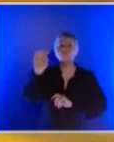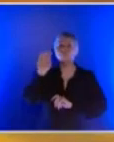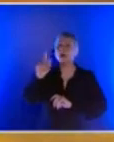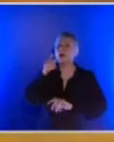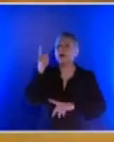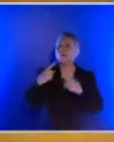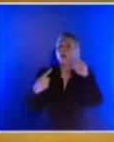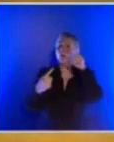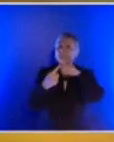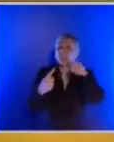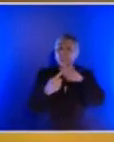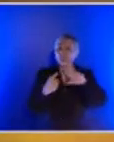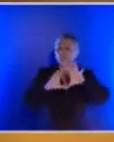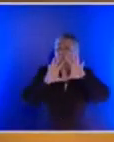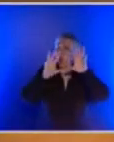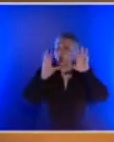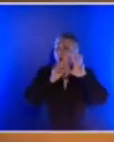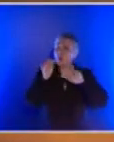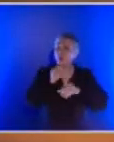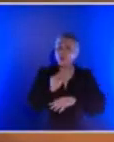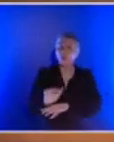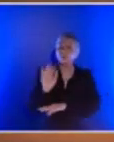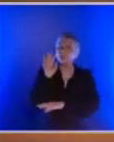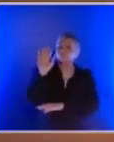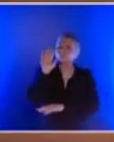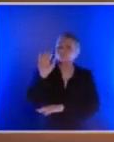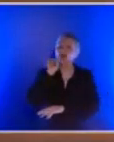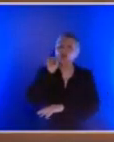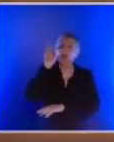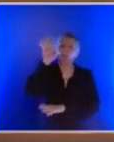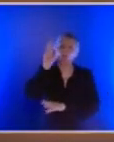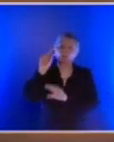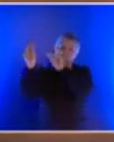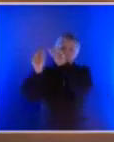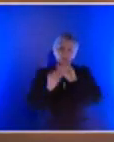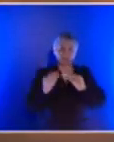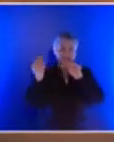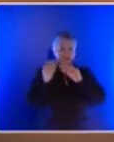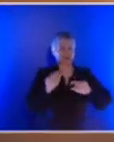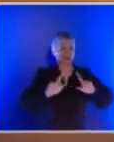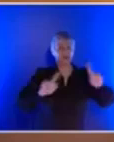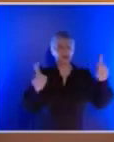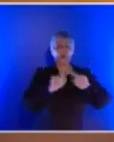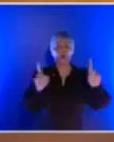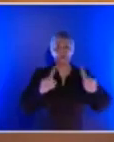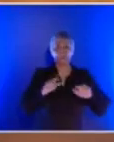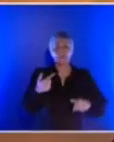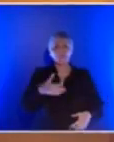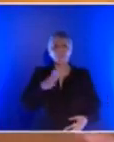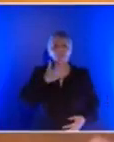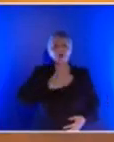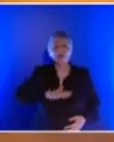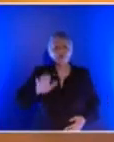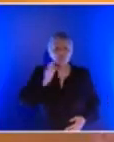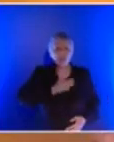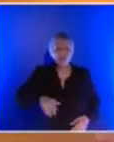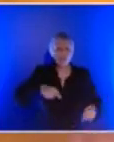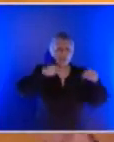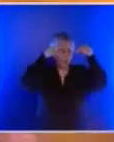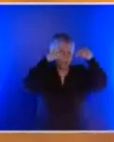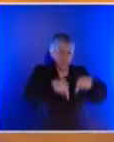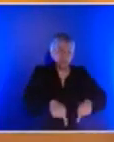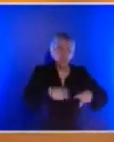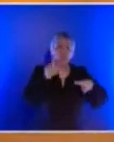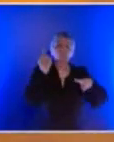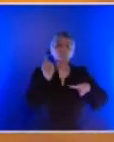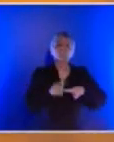μετάβαση να γίνει η αφορμή, η ευκαιρία μετατροπής και ενίσχυσης της εγχώριας παραγωγής